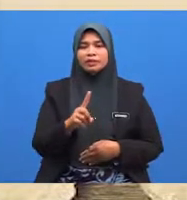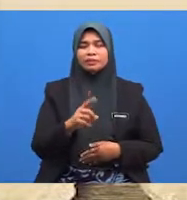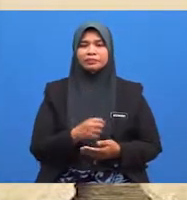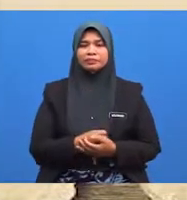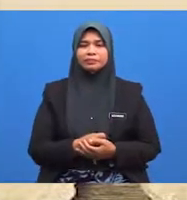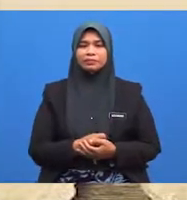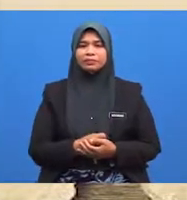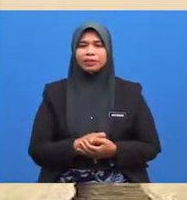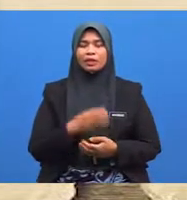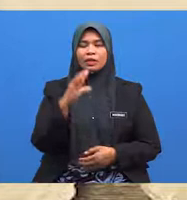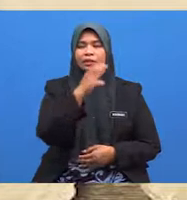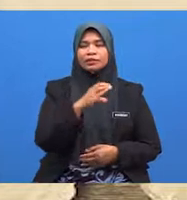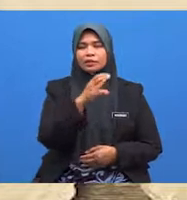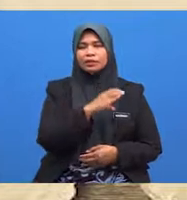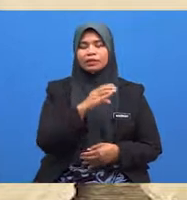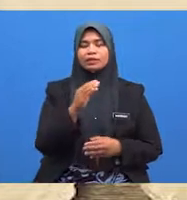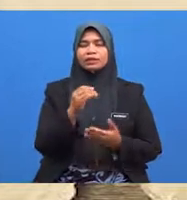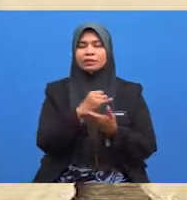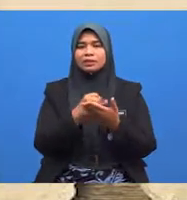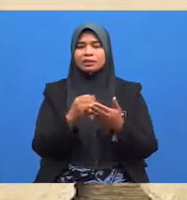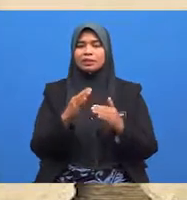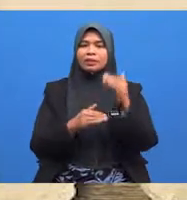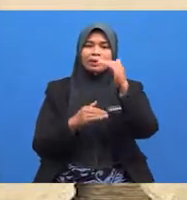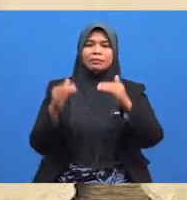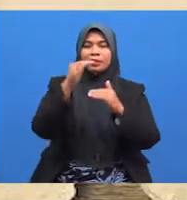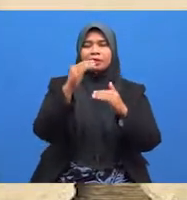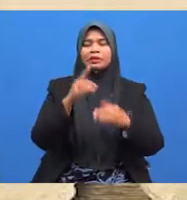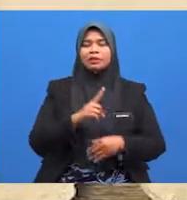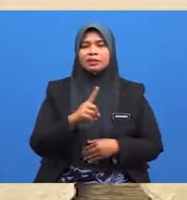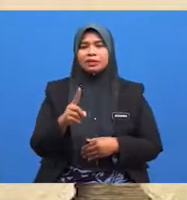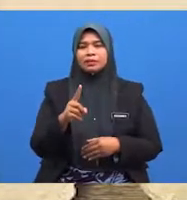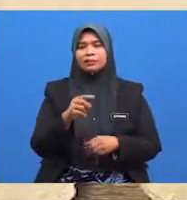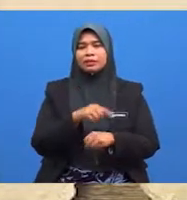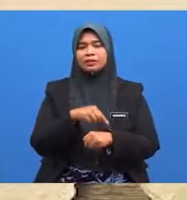terdapat bulan sabit yang sinonim dengan kebudayaan Muslim.